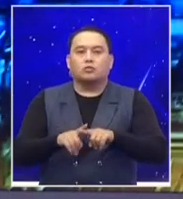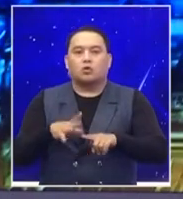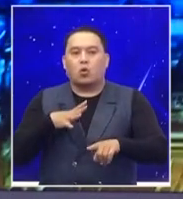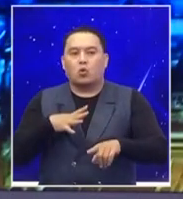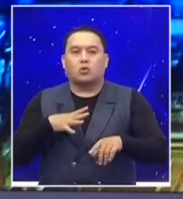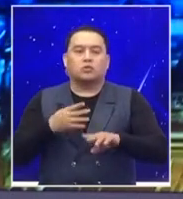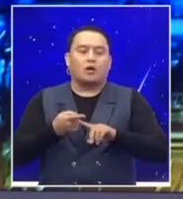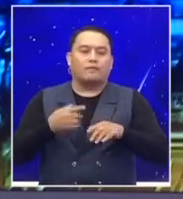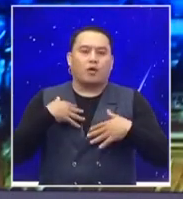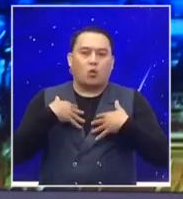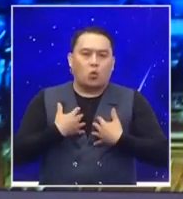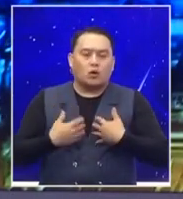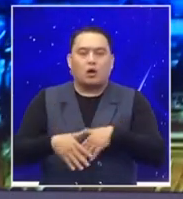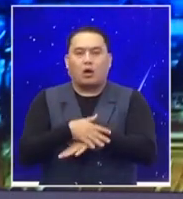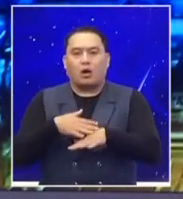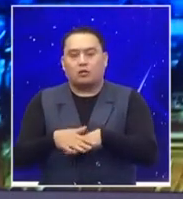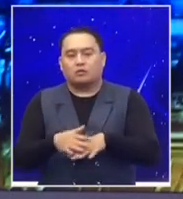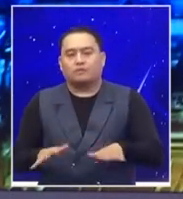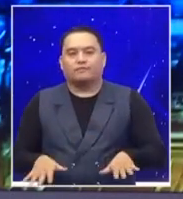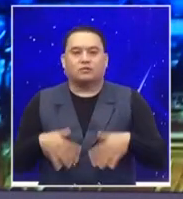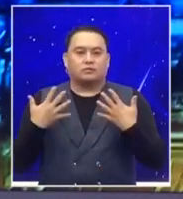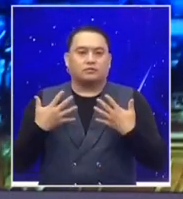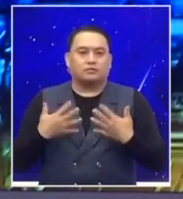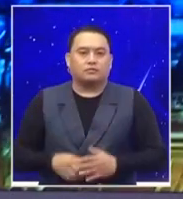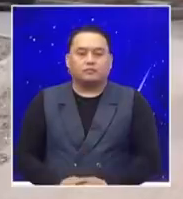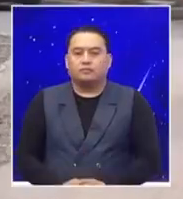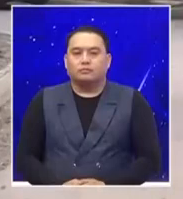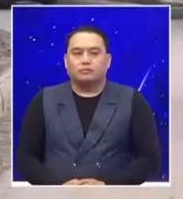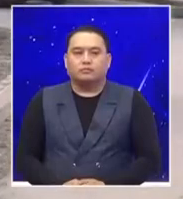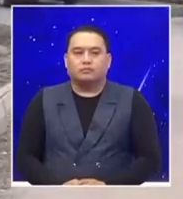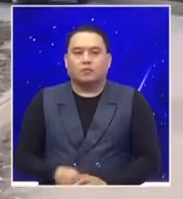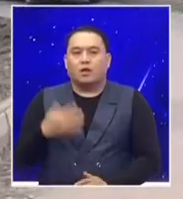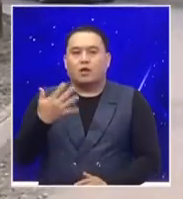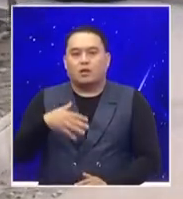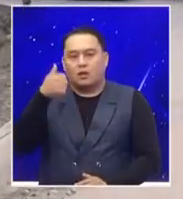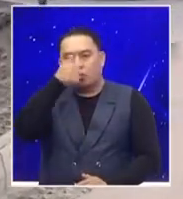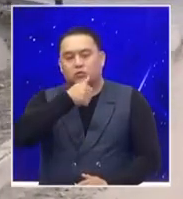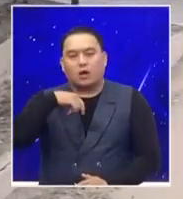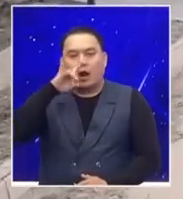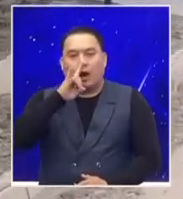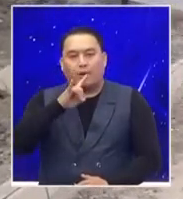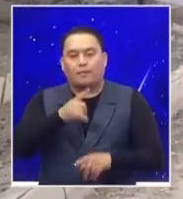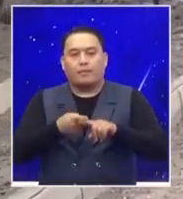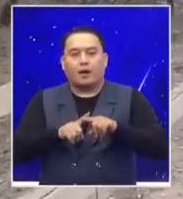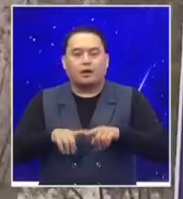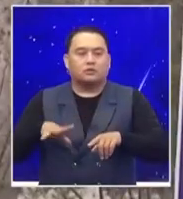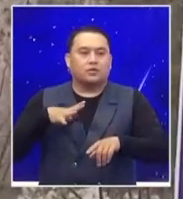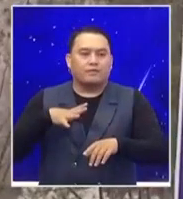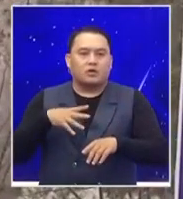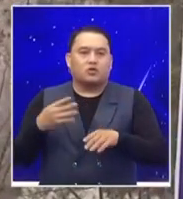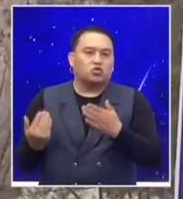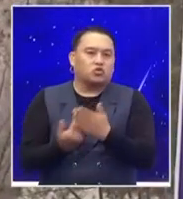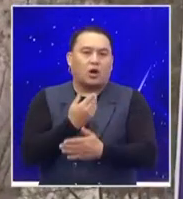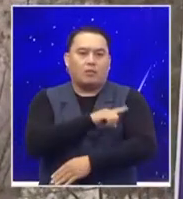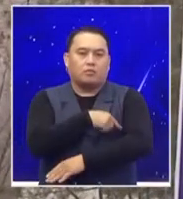көңілдері қоңылтақсып жүрген тұрғындар бір марқайып қалған. 50 жылда ел жаңа деген Қабанбай ауылдық ауруханасы 50 жылдан соң